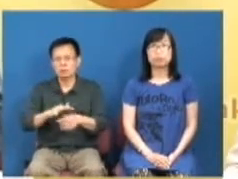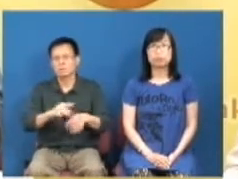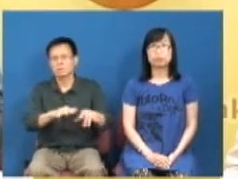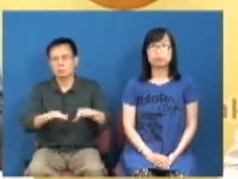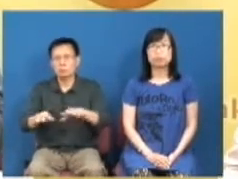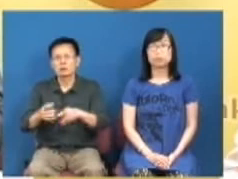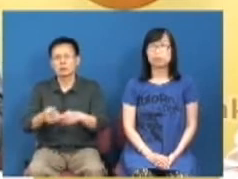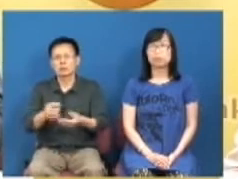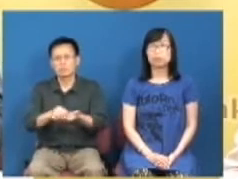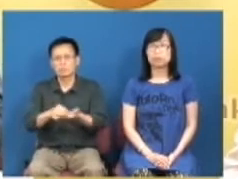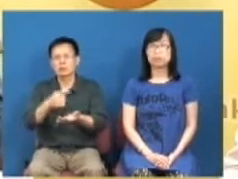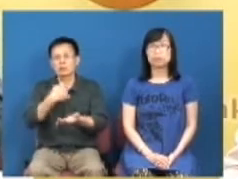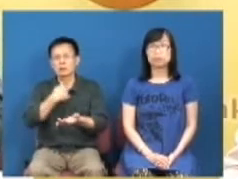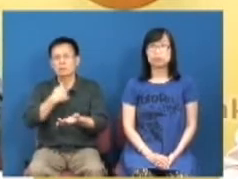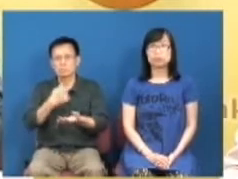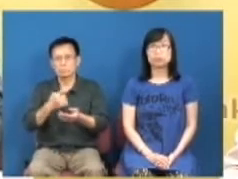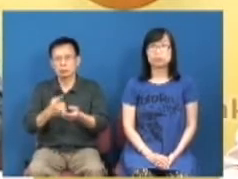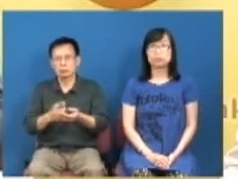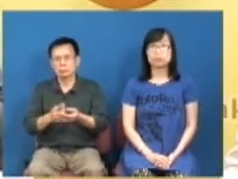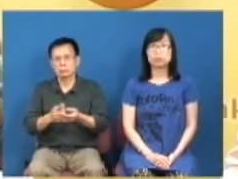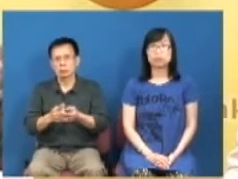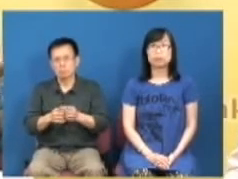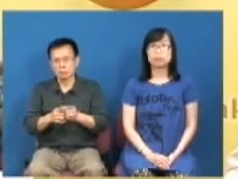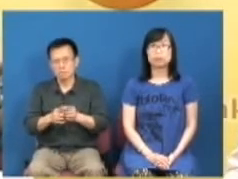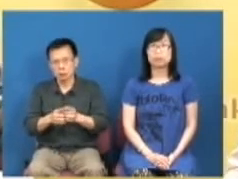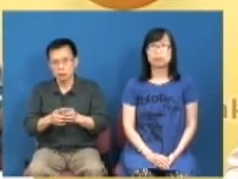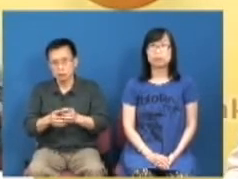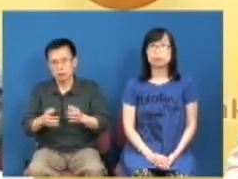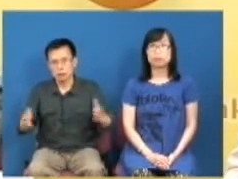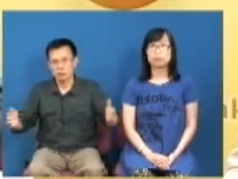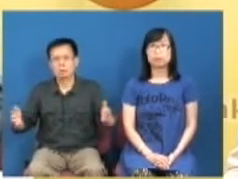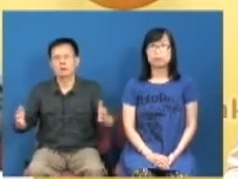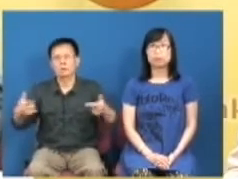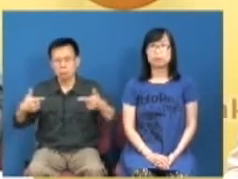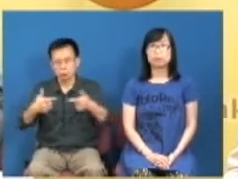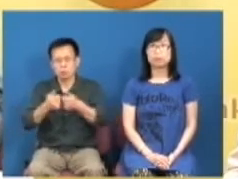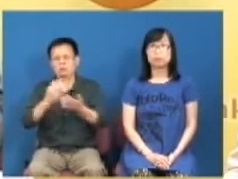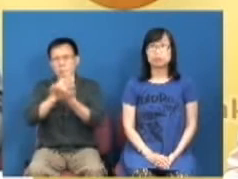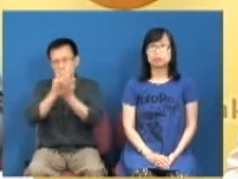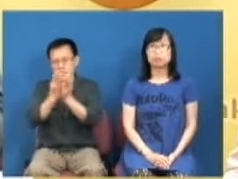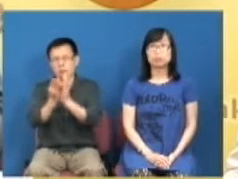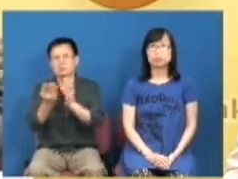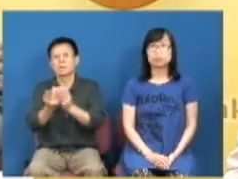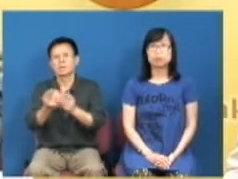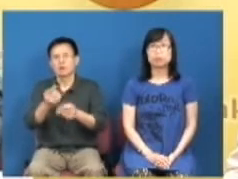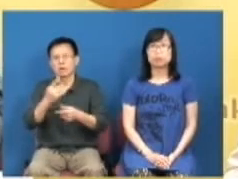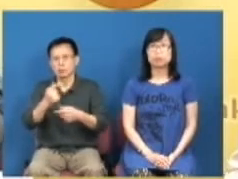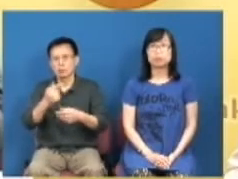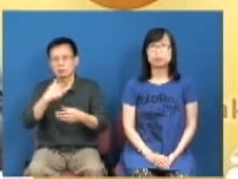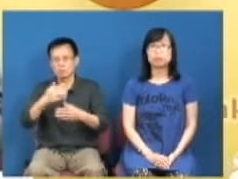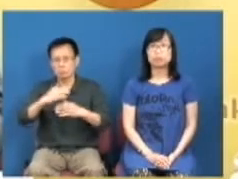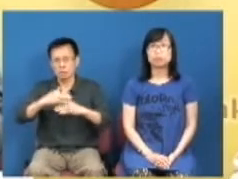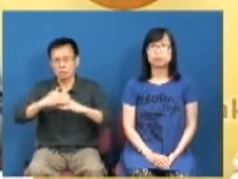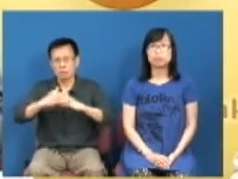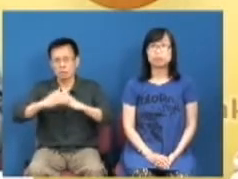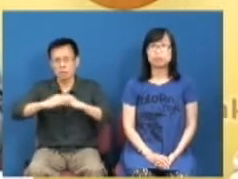能就會需要一啲好長，即係一啲更加大嘅配套，就係啲 infrastructure， 可能要真係去到好遠，可能直